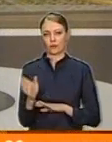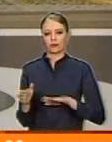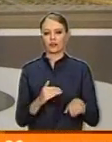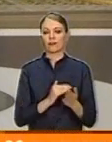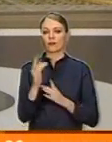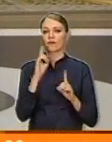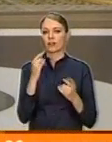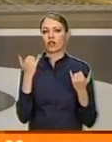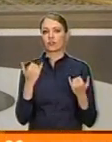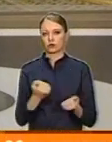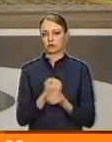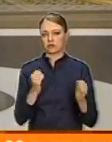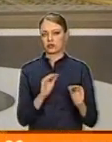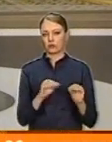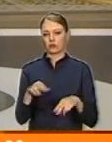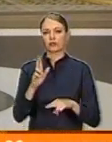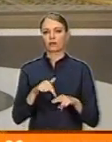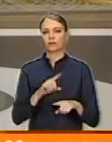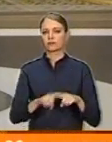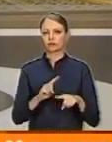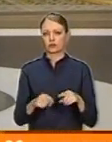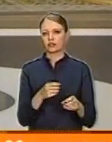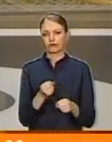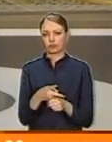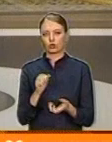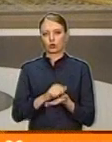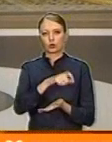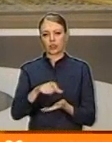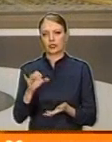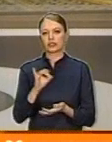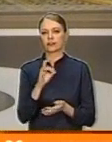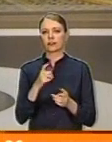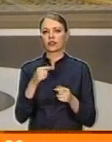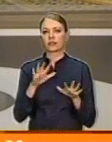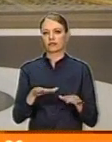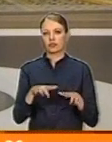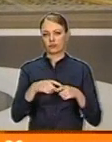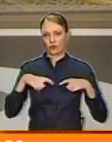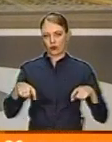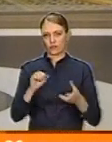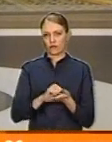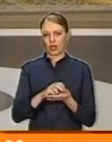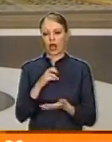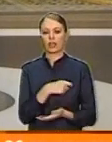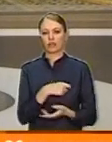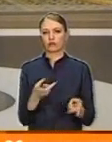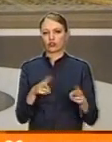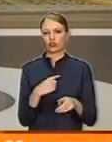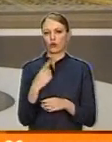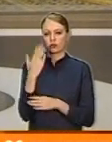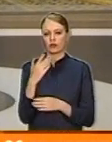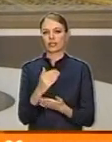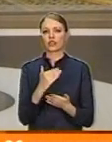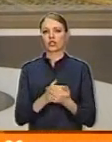Верховну Раду сьогодні замінували правоохоронці, поспіхом вивели журналістів із ложі преси. Проте депутати чомусь лишились голосувати,